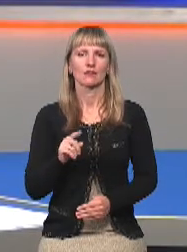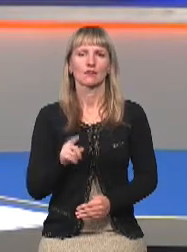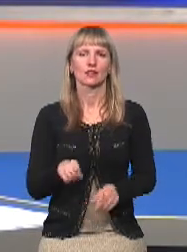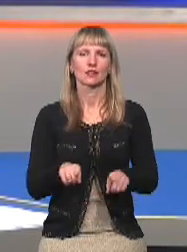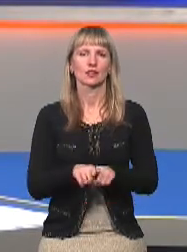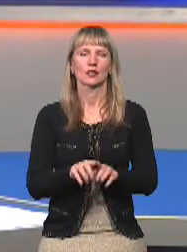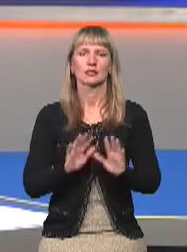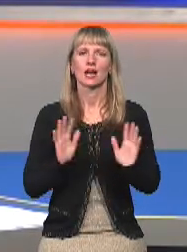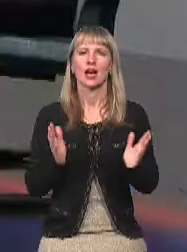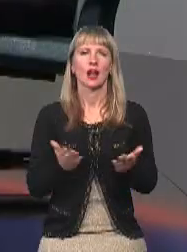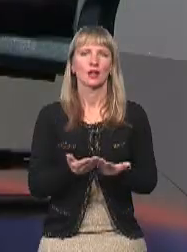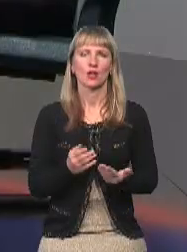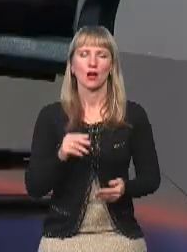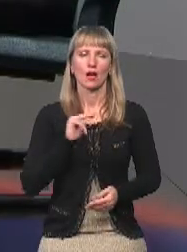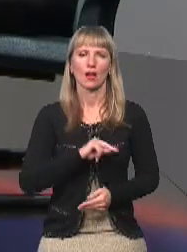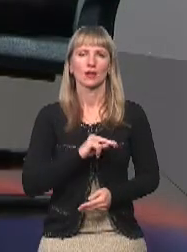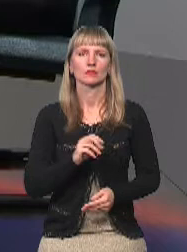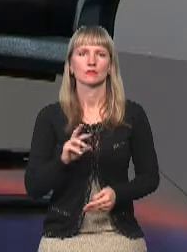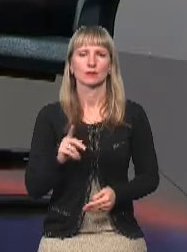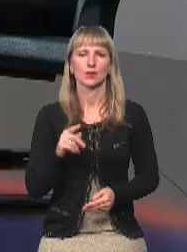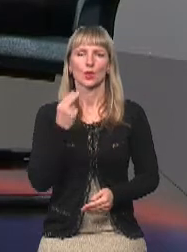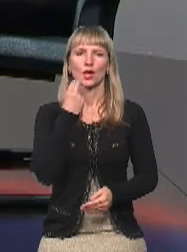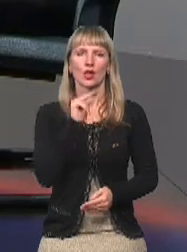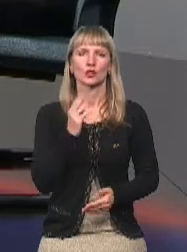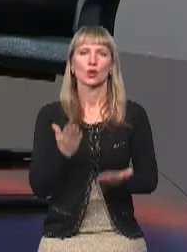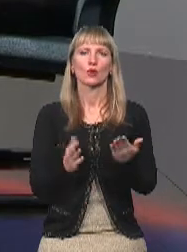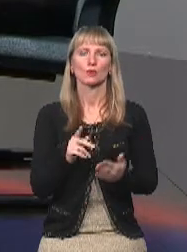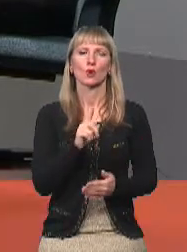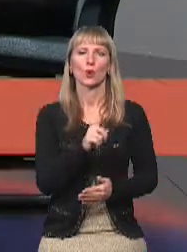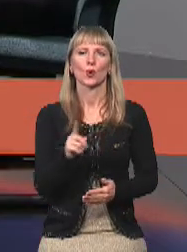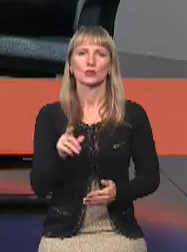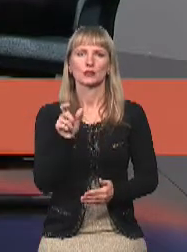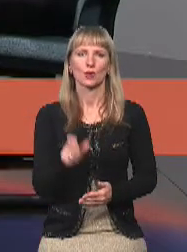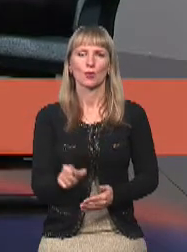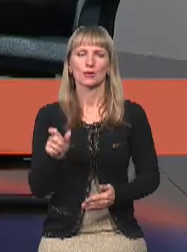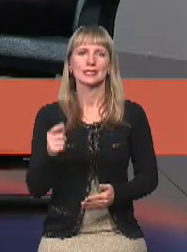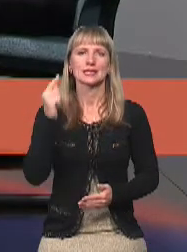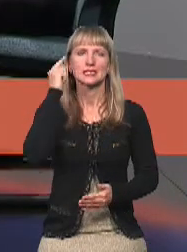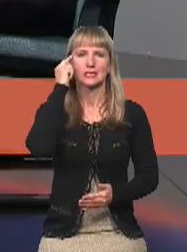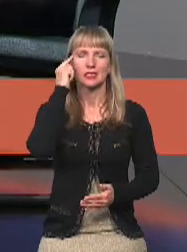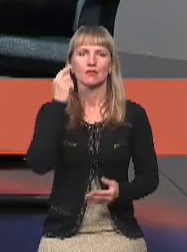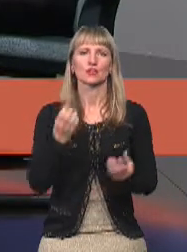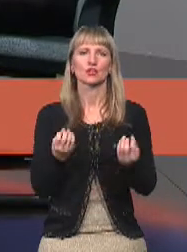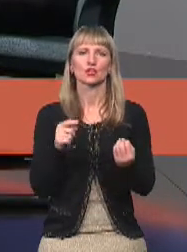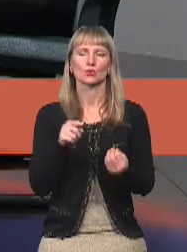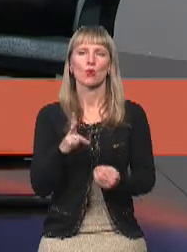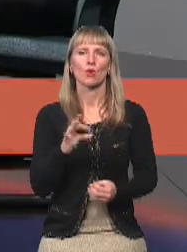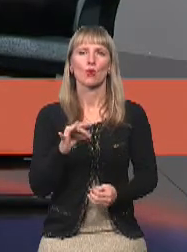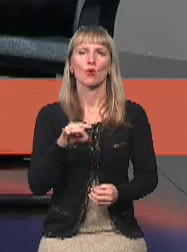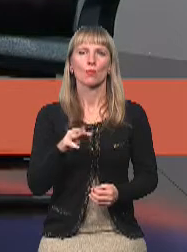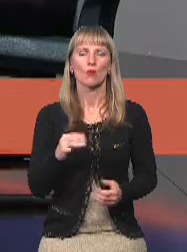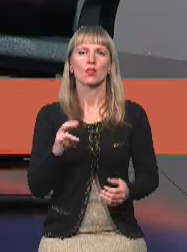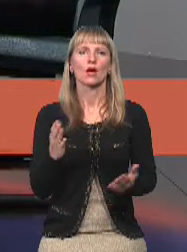такого загального характеру. Було б краще, коли б кожен із громадянина знав ще й ту норму, на яку